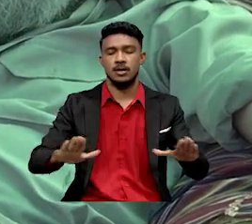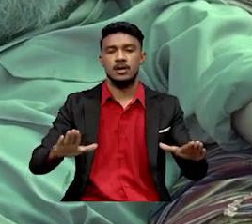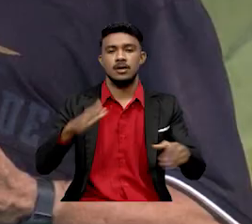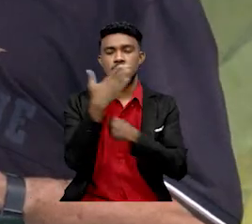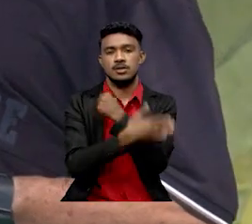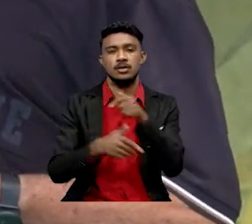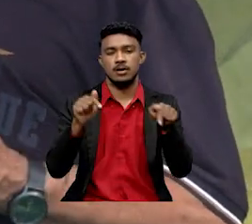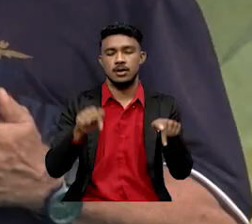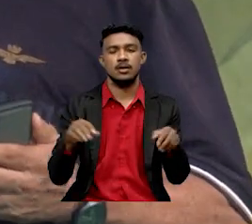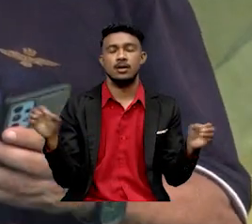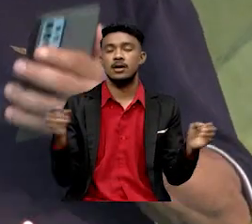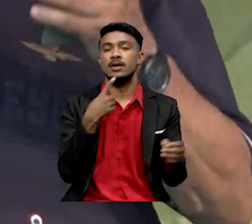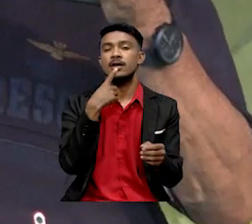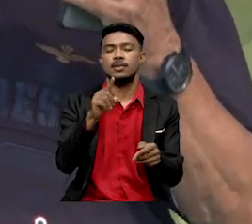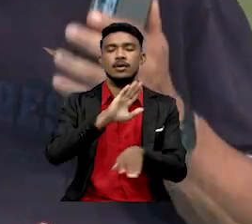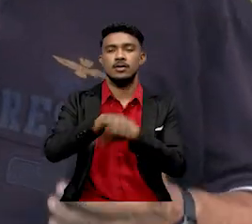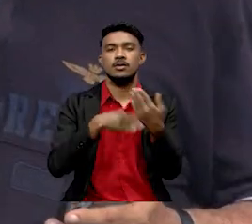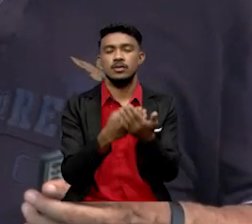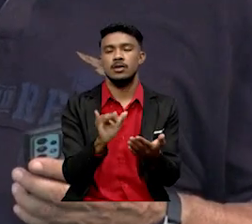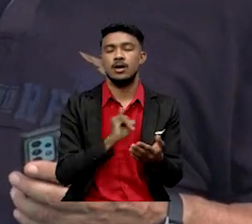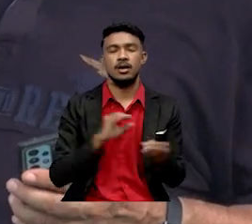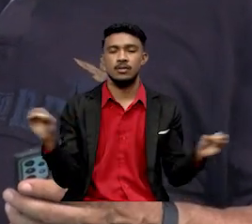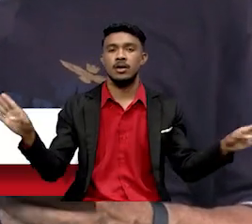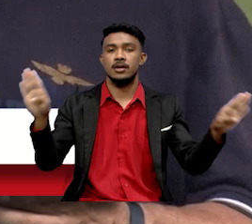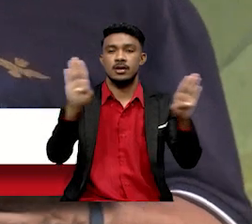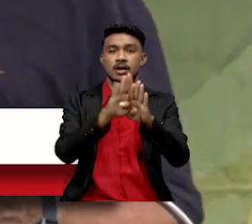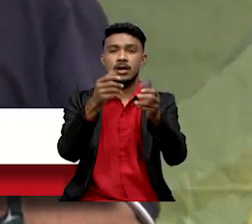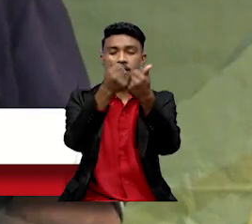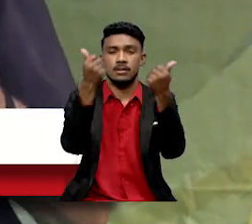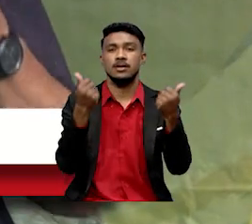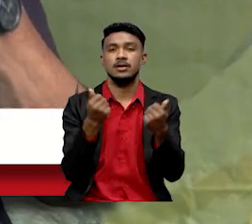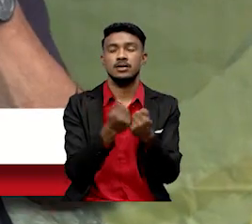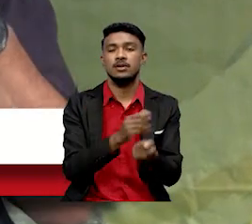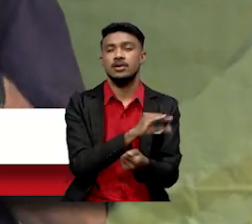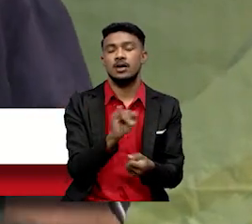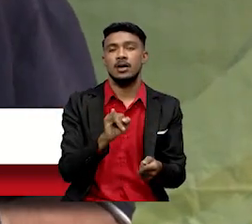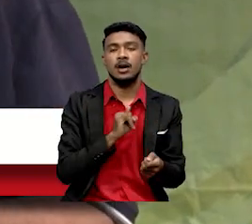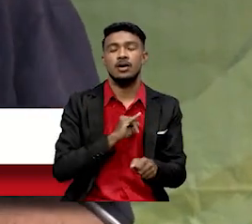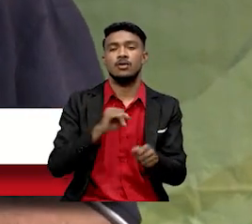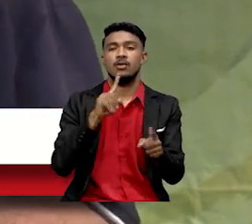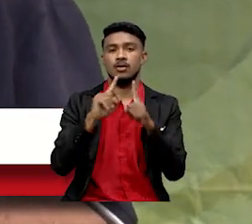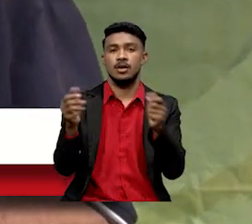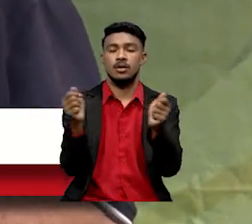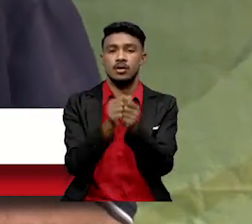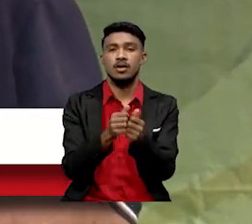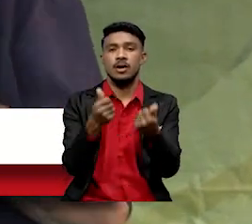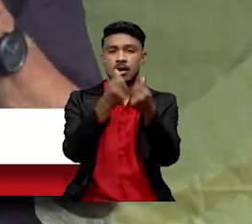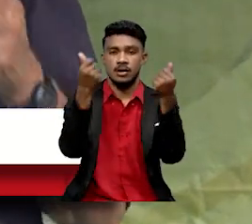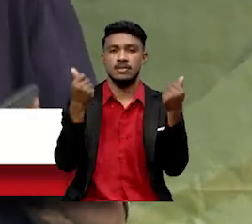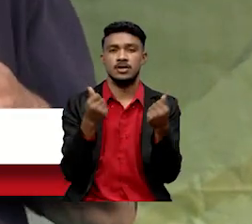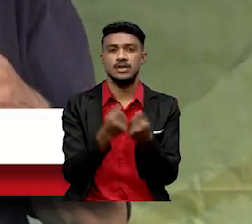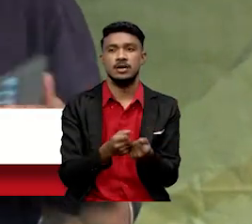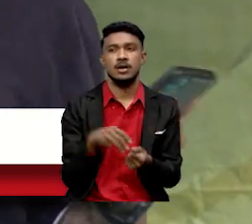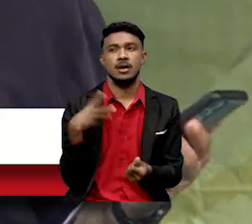Ben hate tu buat totu makne. Au se lataka arte marcial. Au se kulia ho arte marcial. Au